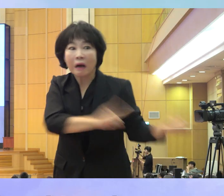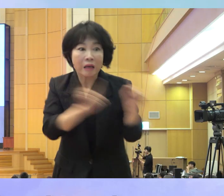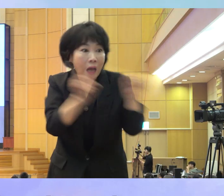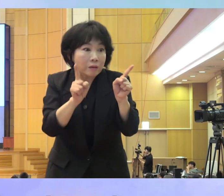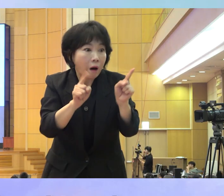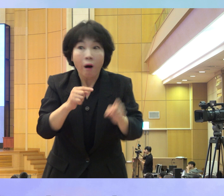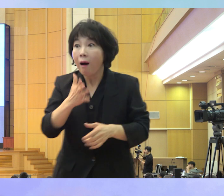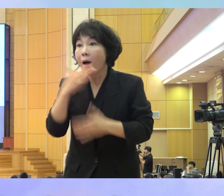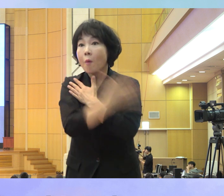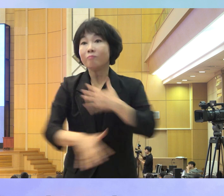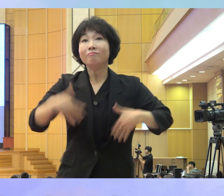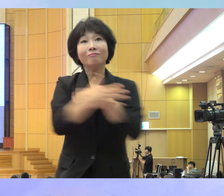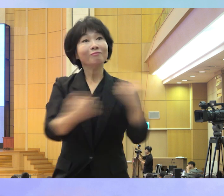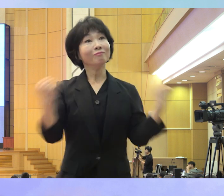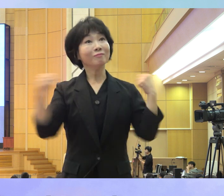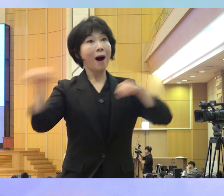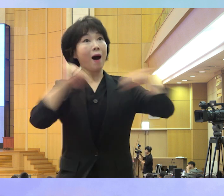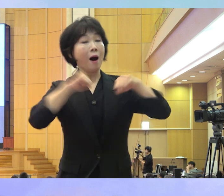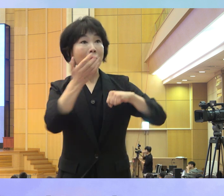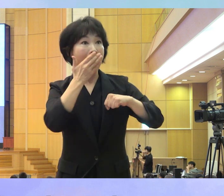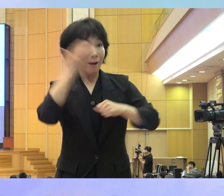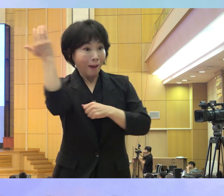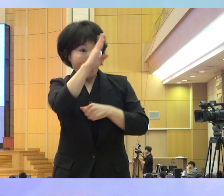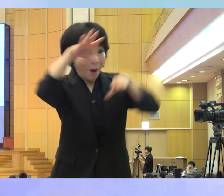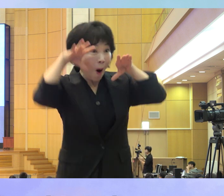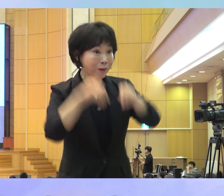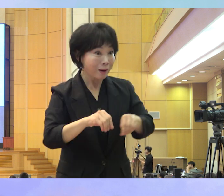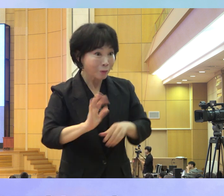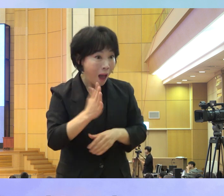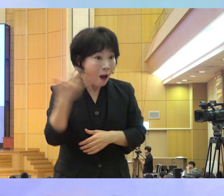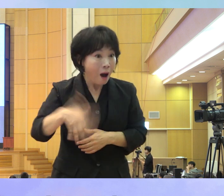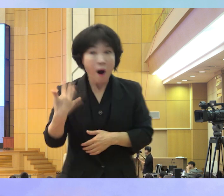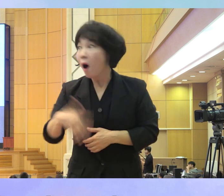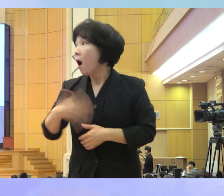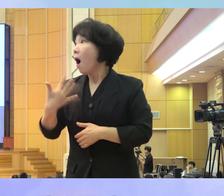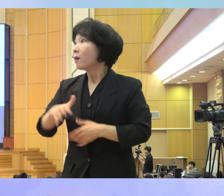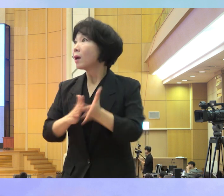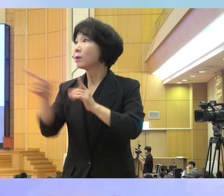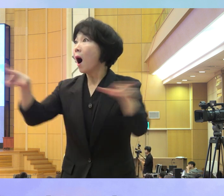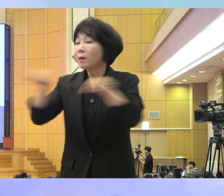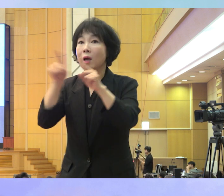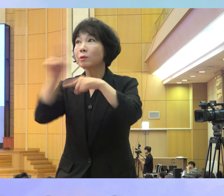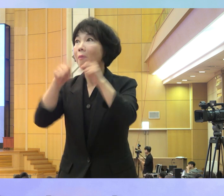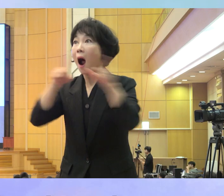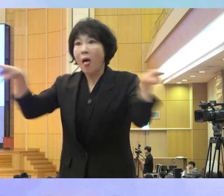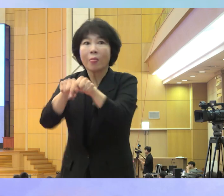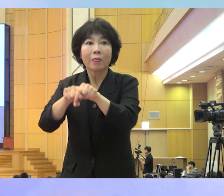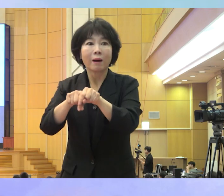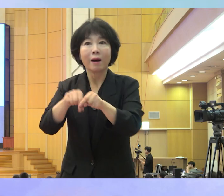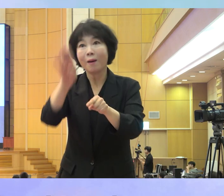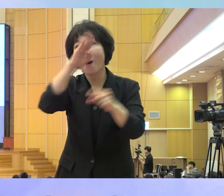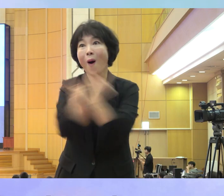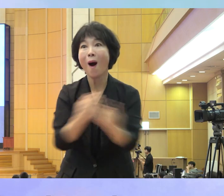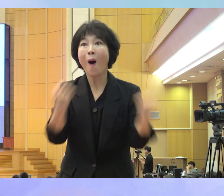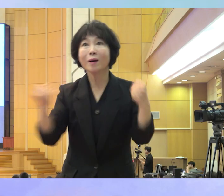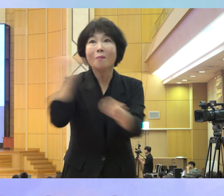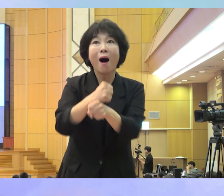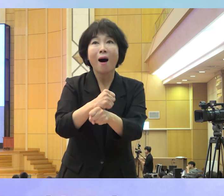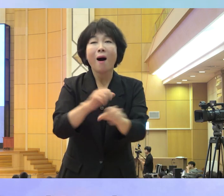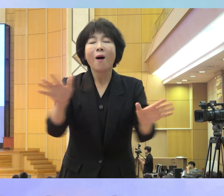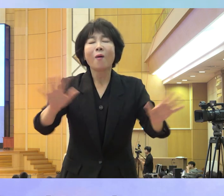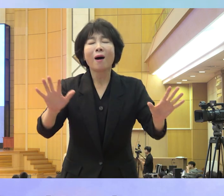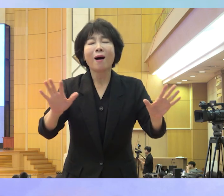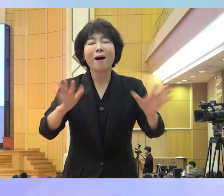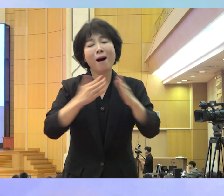언제 아팠더냐 할 정도로 깨끗이 고쳐진 거야. 그래서 그때부터 그의 가족은, 모든